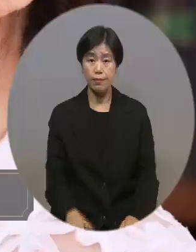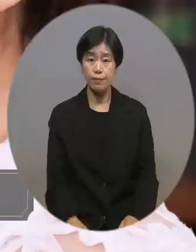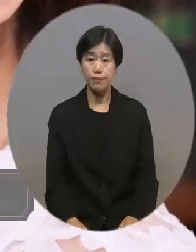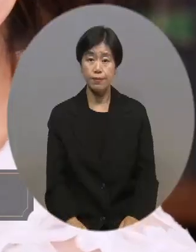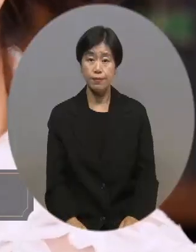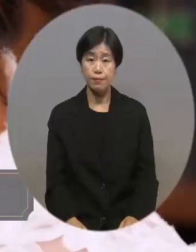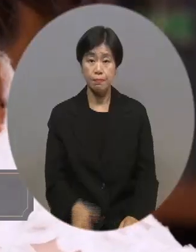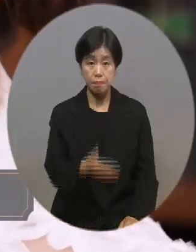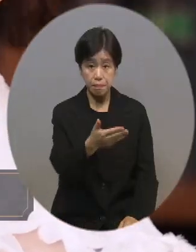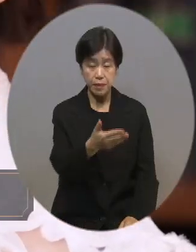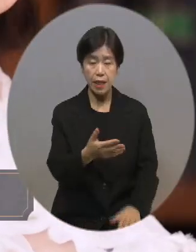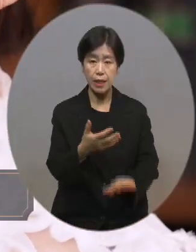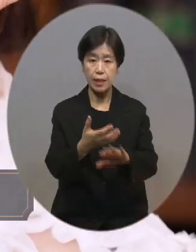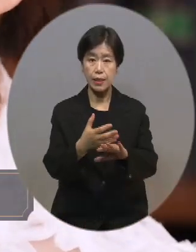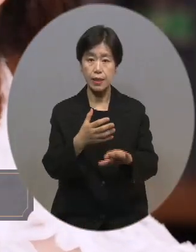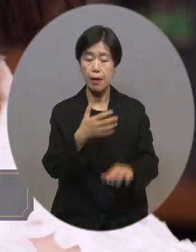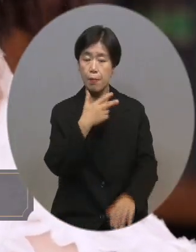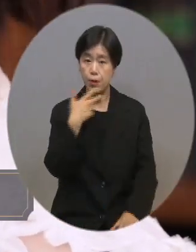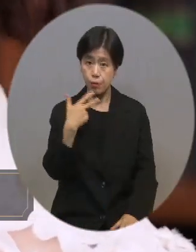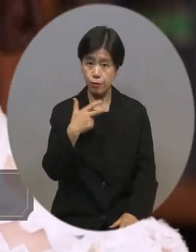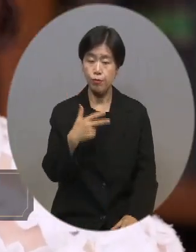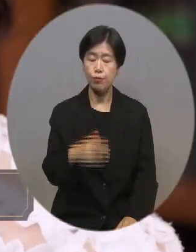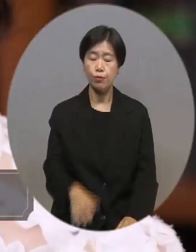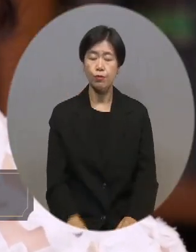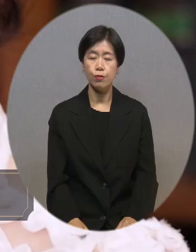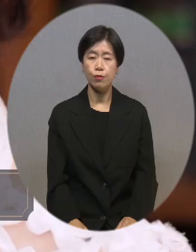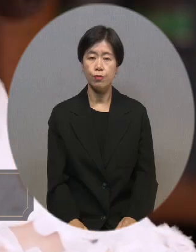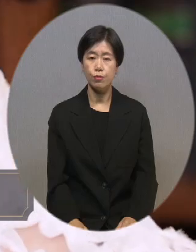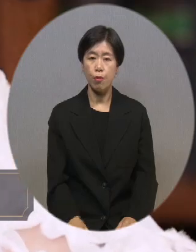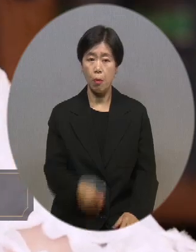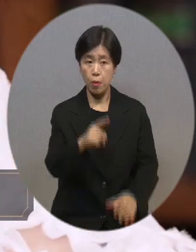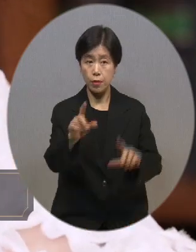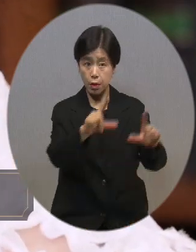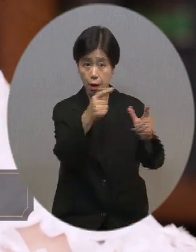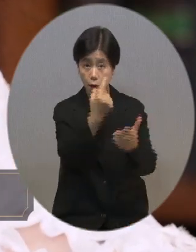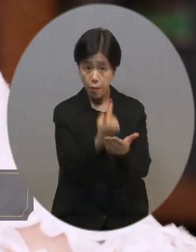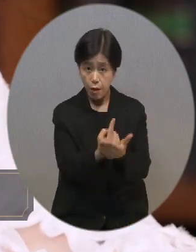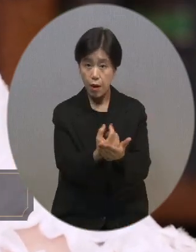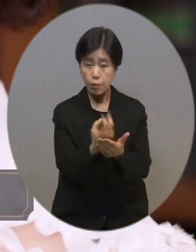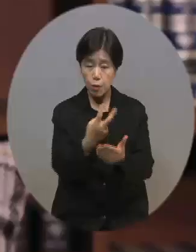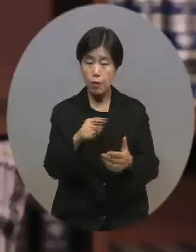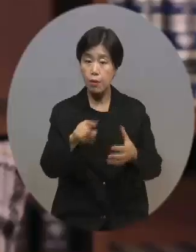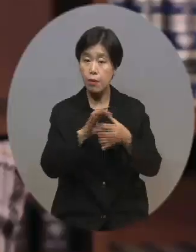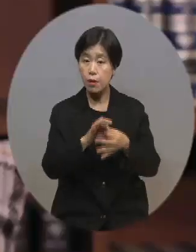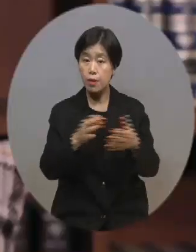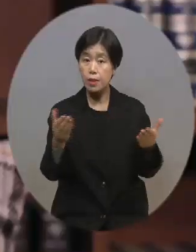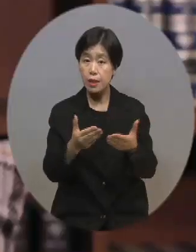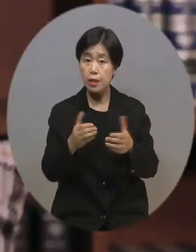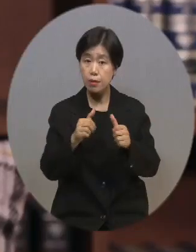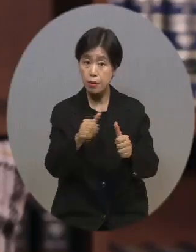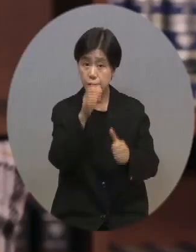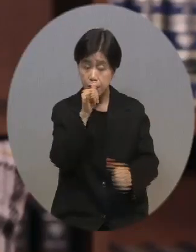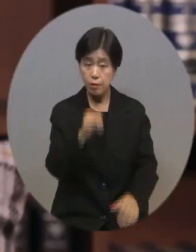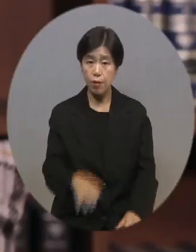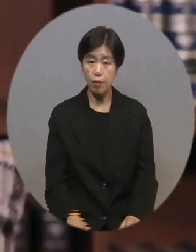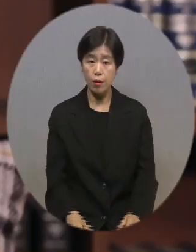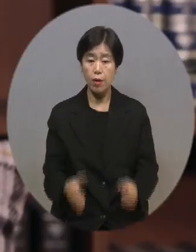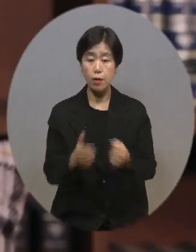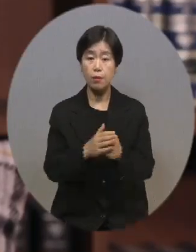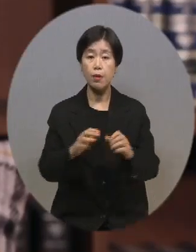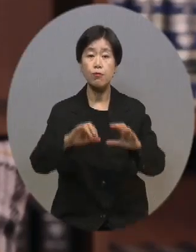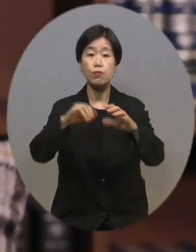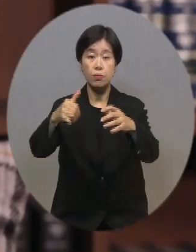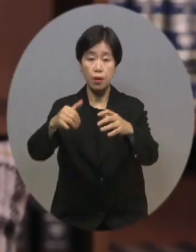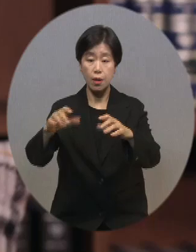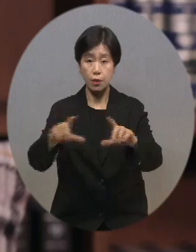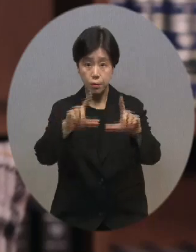뭐 영국에서 오시기도 했고 뭐 영어도 자유로우시고 또 이런 활동을 오래 하셨으니까 국제사회는 북한 인권에 대해서 어떻게